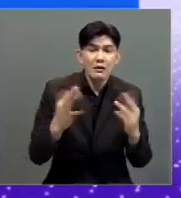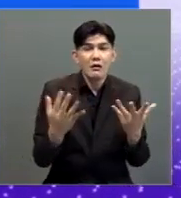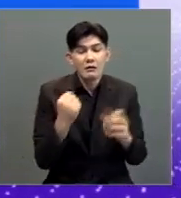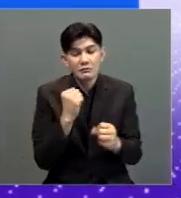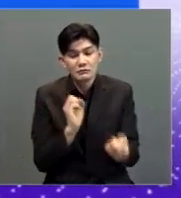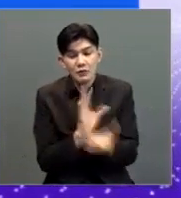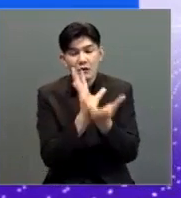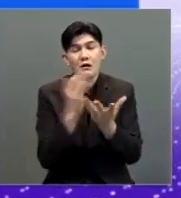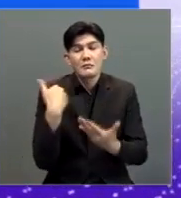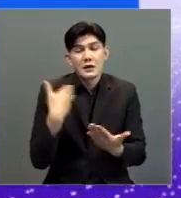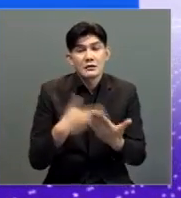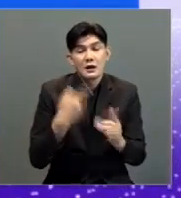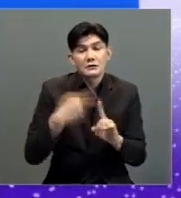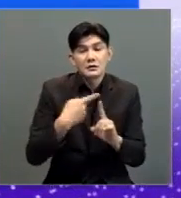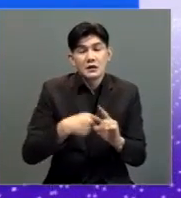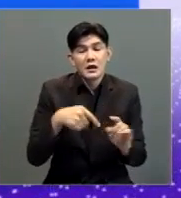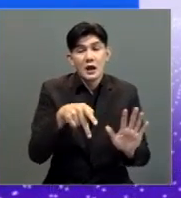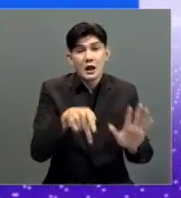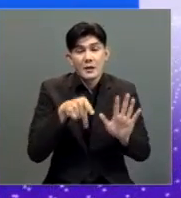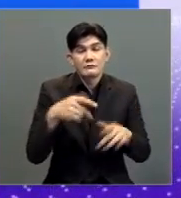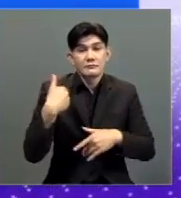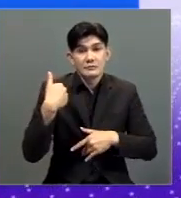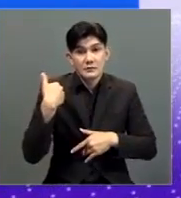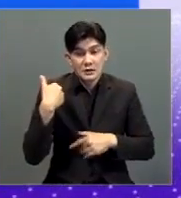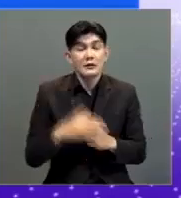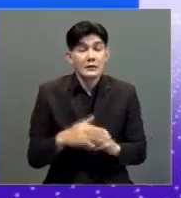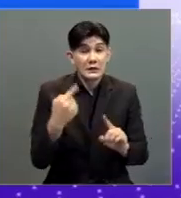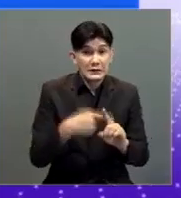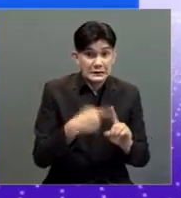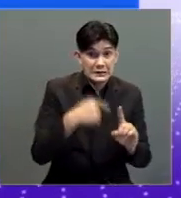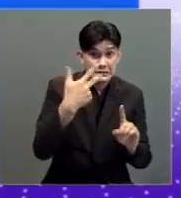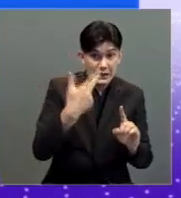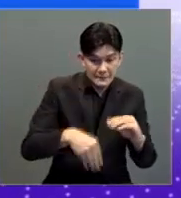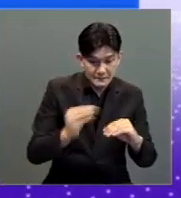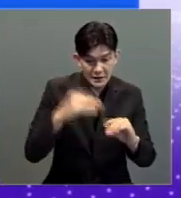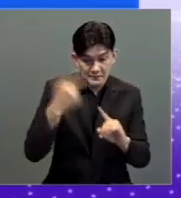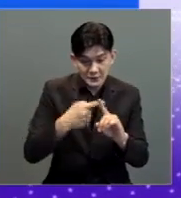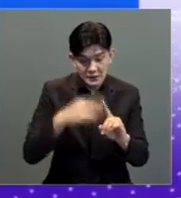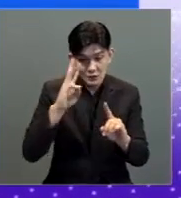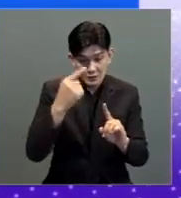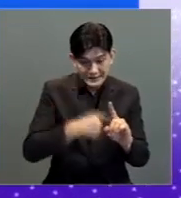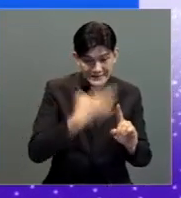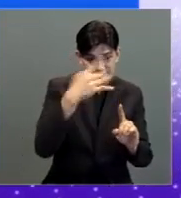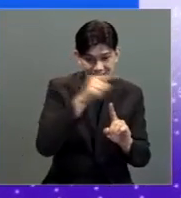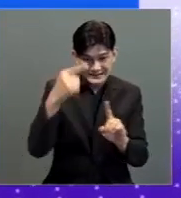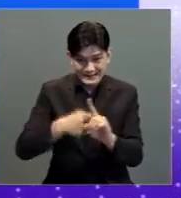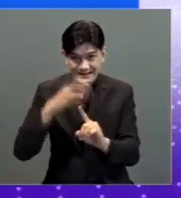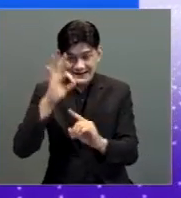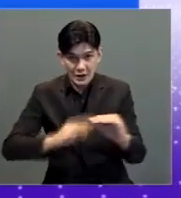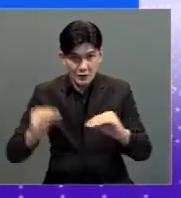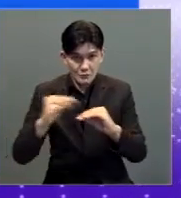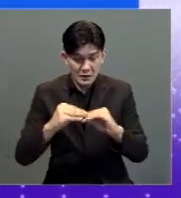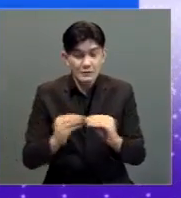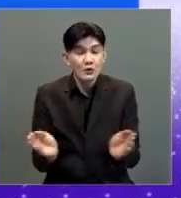กระทบอันนี้เนี่ยได้เดือนละ 5,000 บาทที่จากเดิมที่เขาจะให้3เดือนเพิ่มเป็น6เดือนตั้งแต่เดือนเมษายนถึงกันยายน